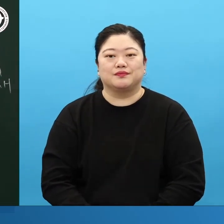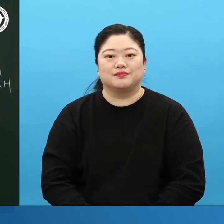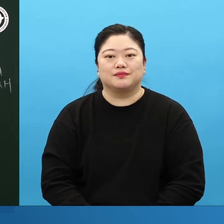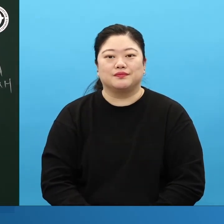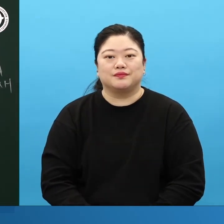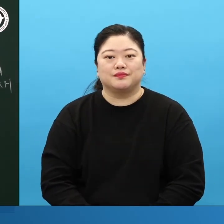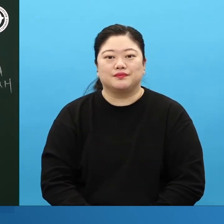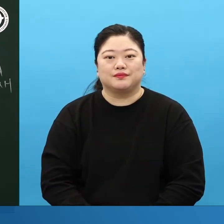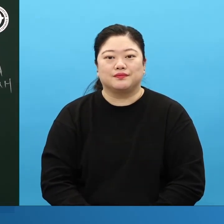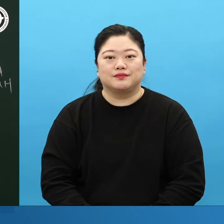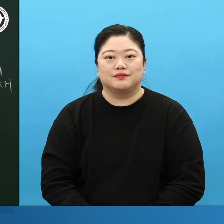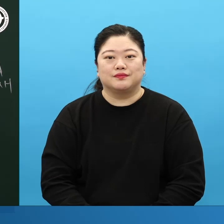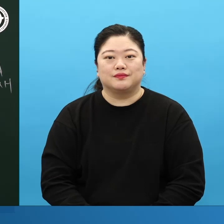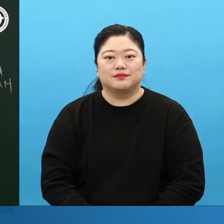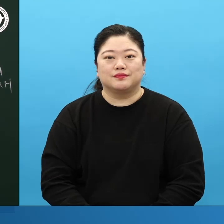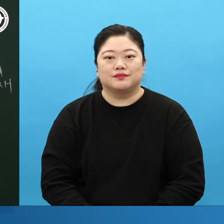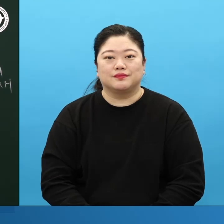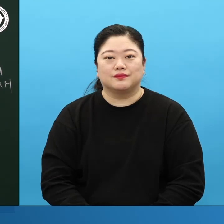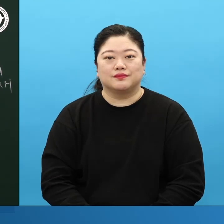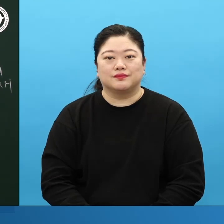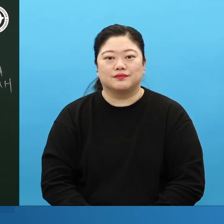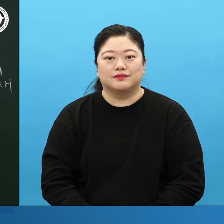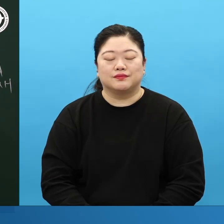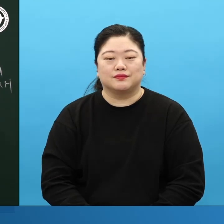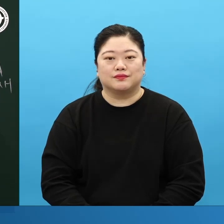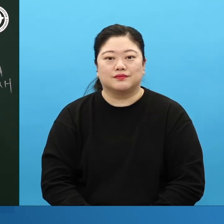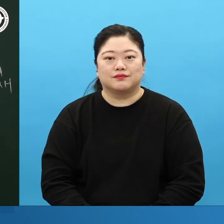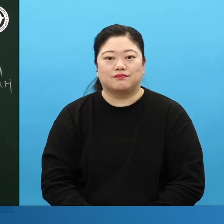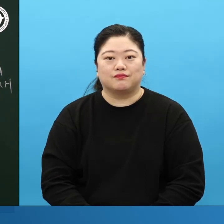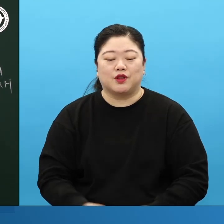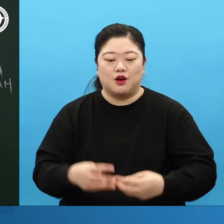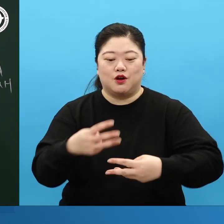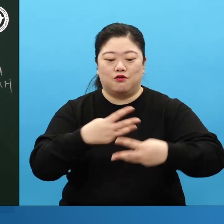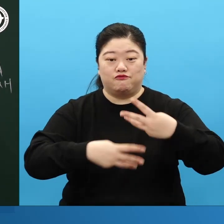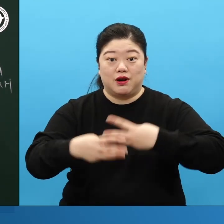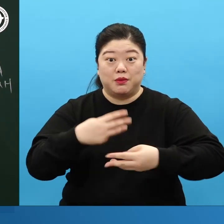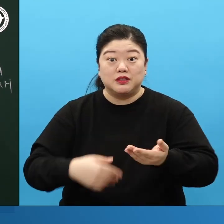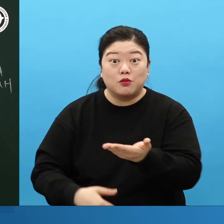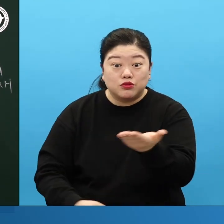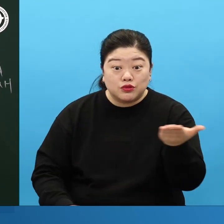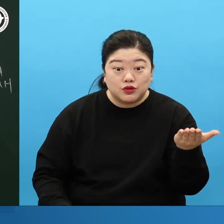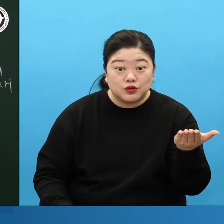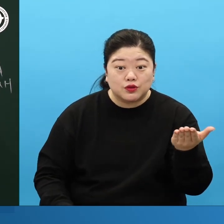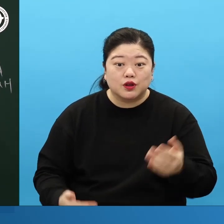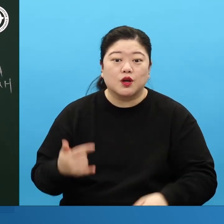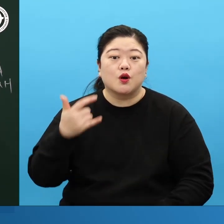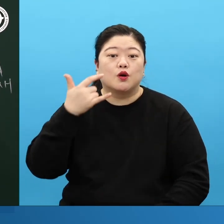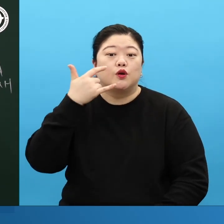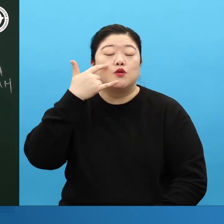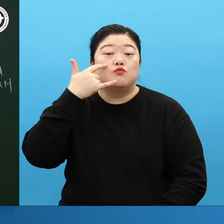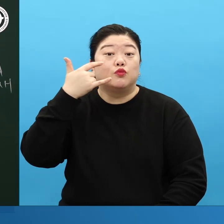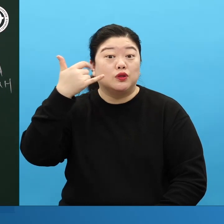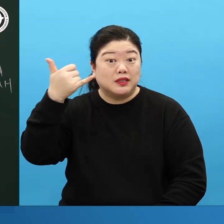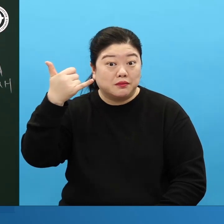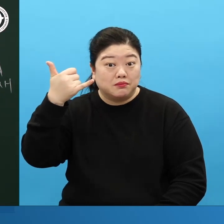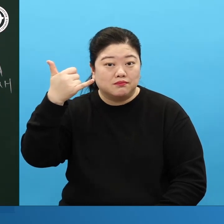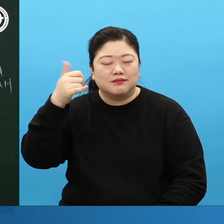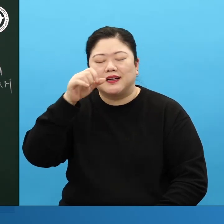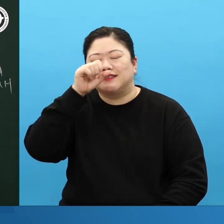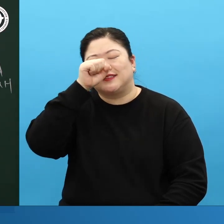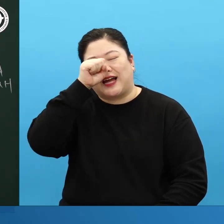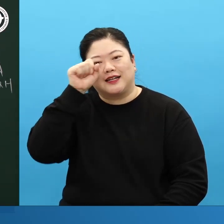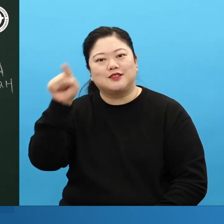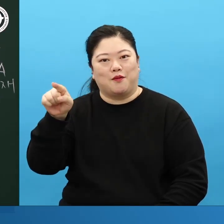여러분들은 부모님이 반드시 이게 하나 있습니다. Entonces, los padres ciertamente tienen esto.